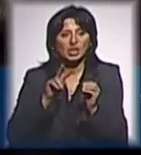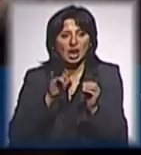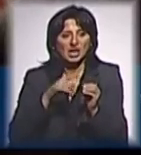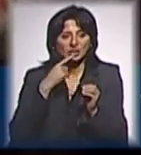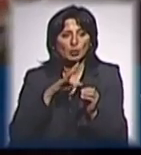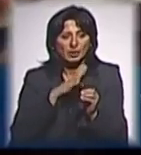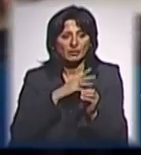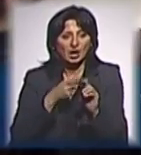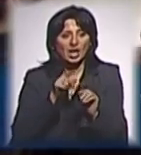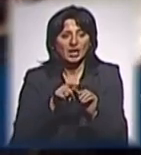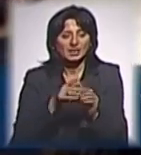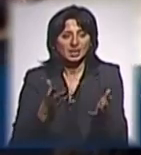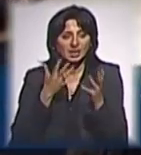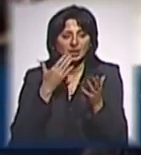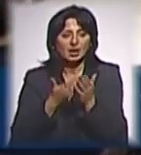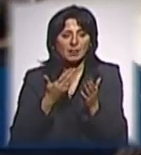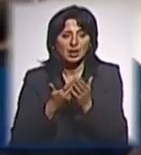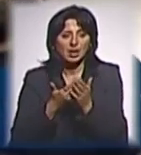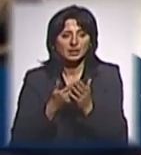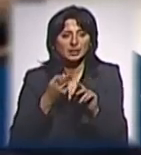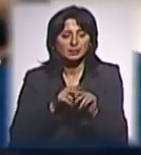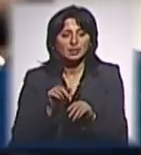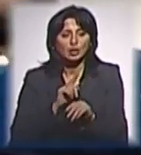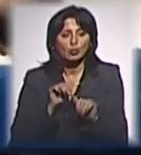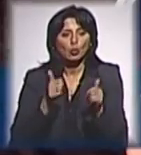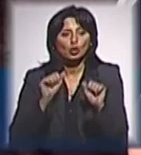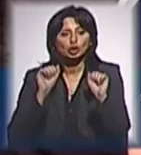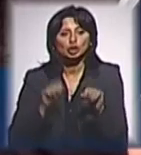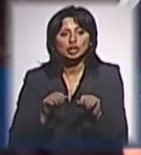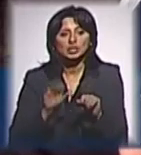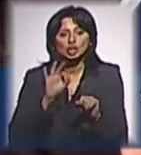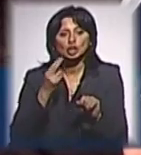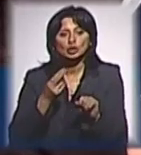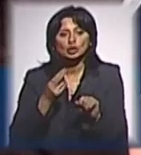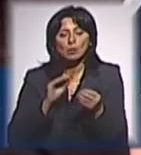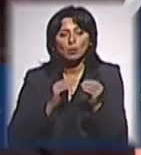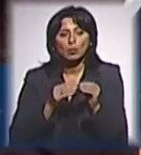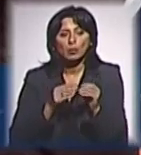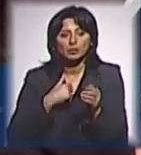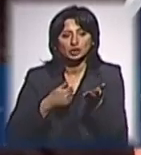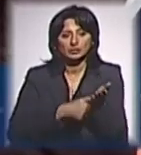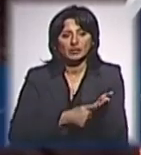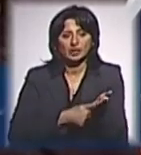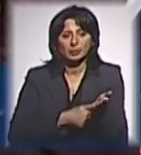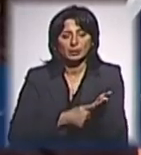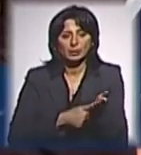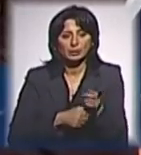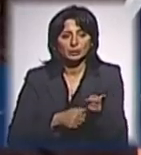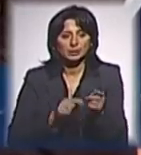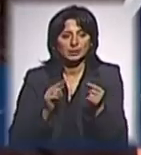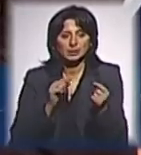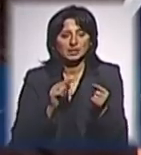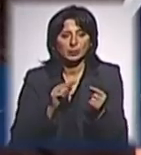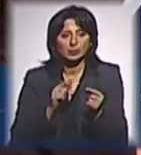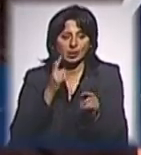იყოს საუბარი. აი ეს არის ნათელი მაგალითი იმისა, როგორ შეიძლება ამ სოციალურ პრობლემას ჩვენ ესე ვთქვა